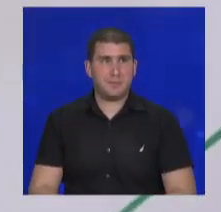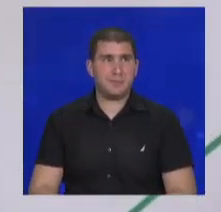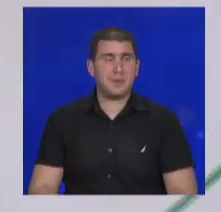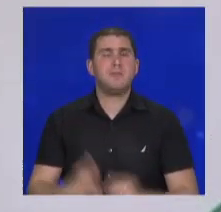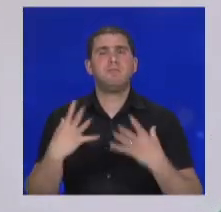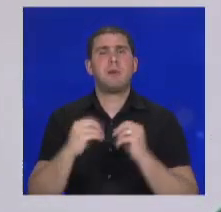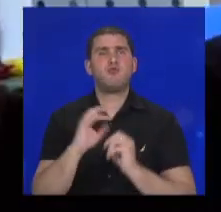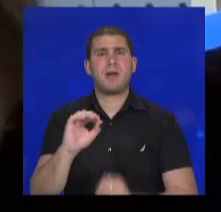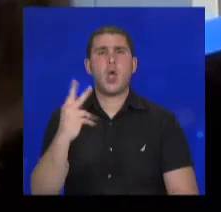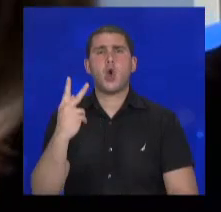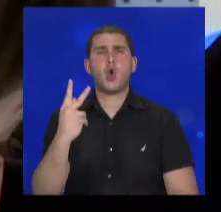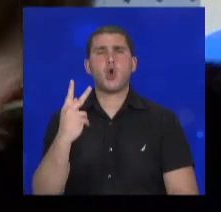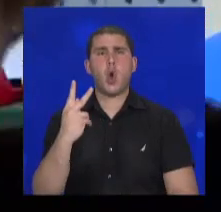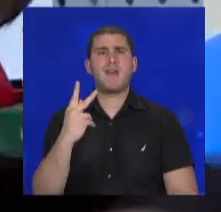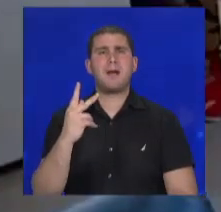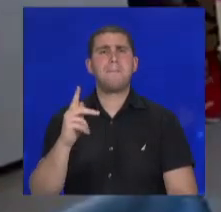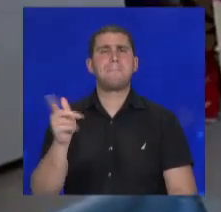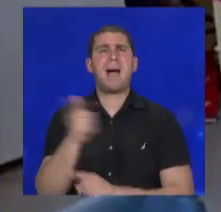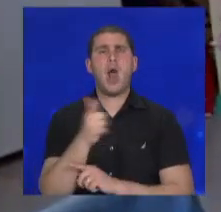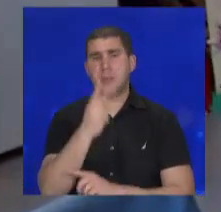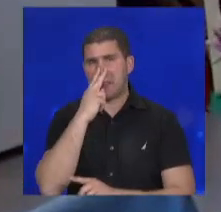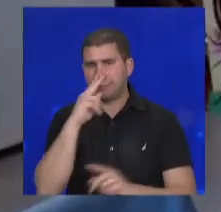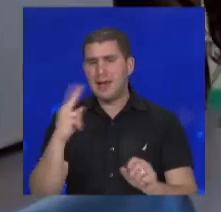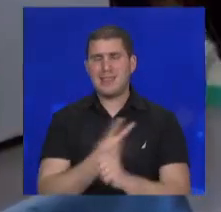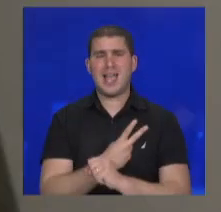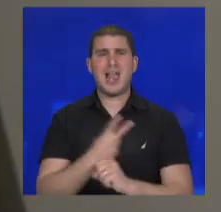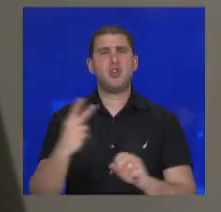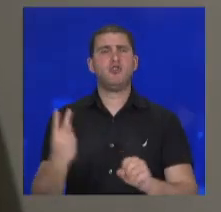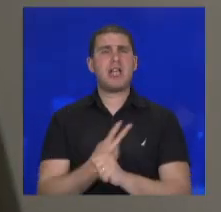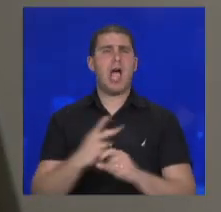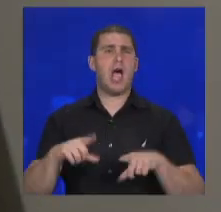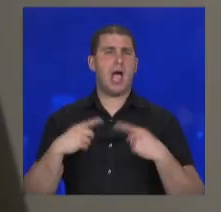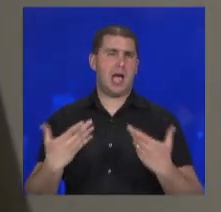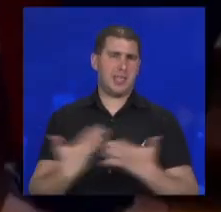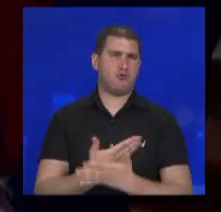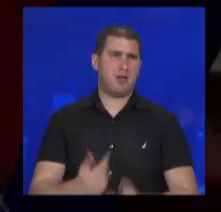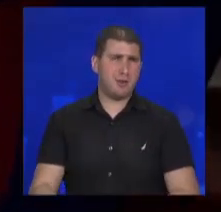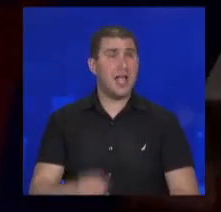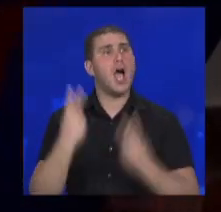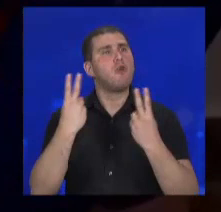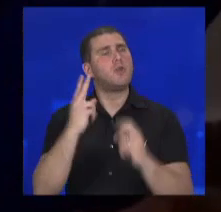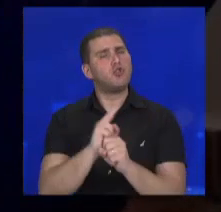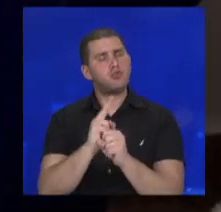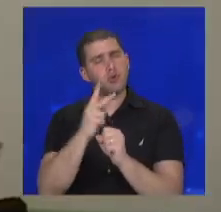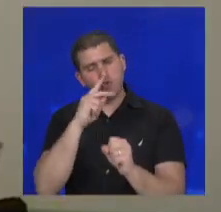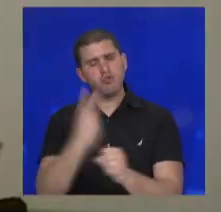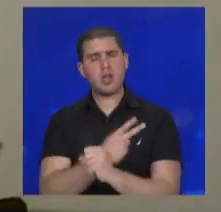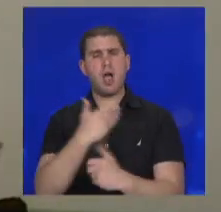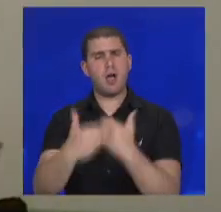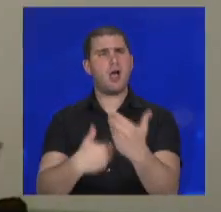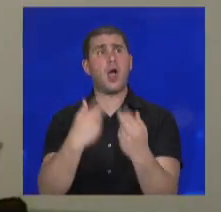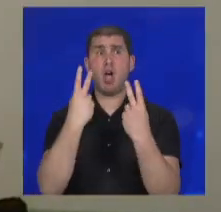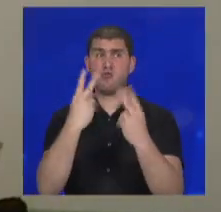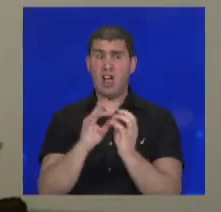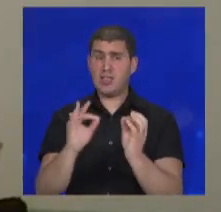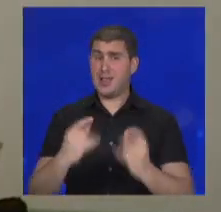משפחת קרוקובר במעלות מנסים להתרגל גם כן לשגרה החדשה. נורא חשוב לשמור על איזושהי שגרה. היה לי מאוד חשוב להתחיל את